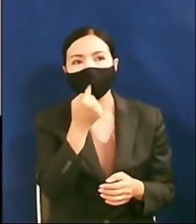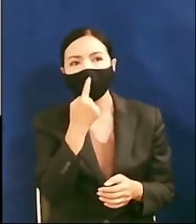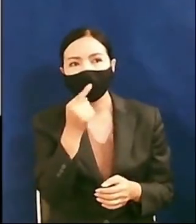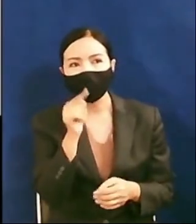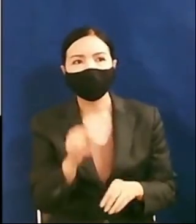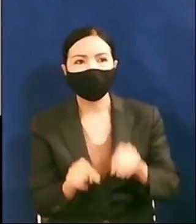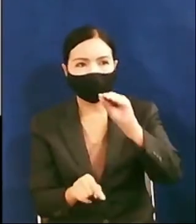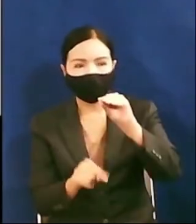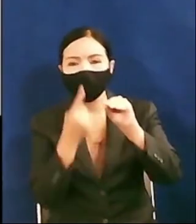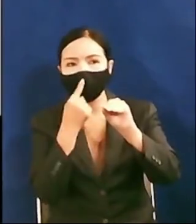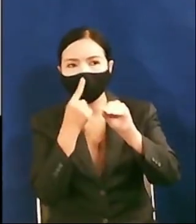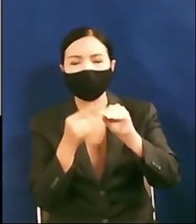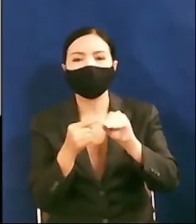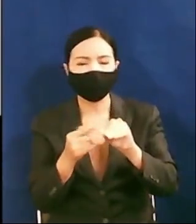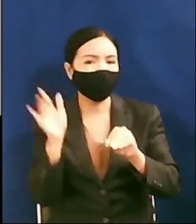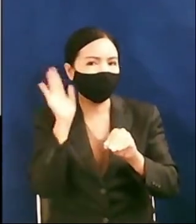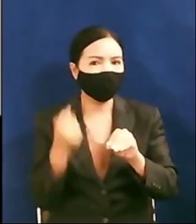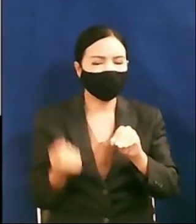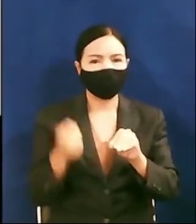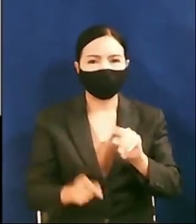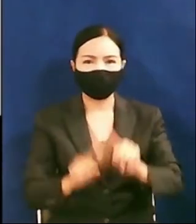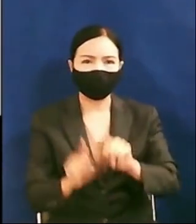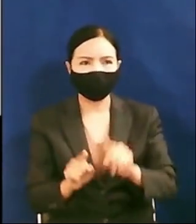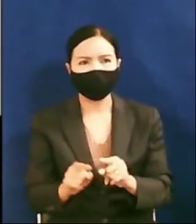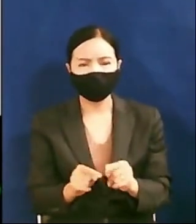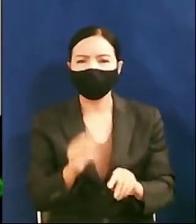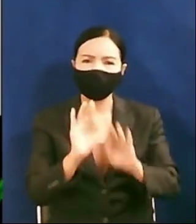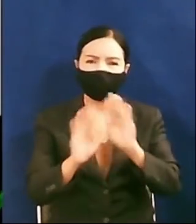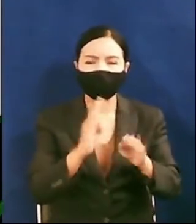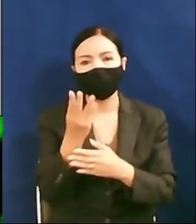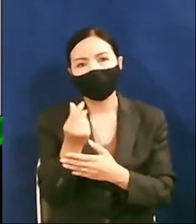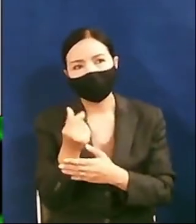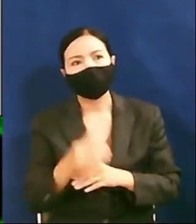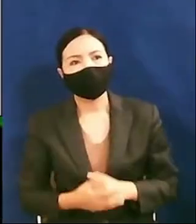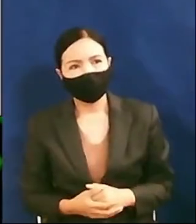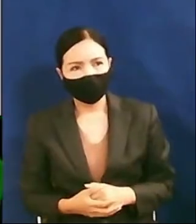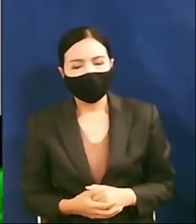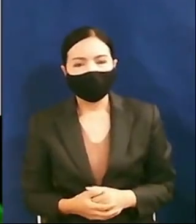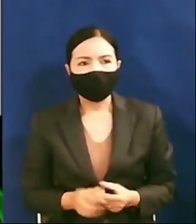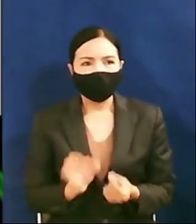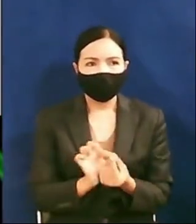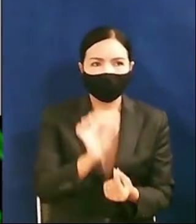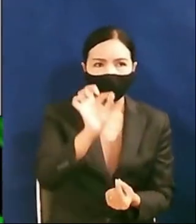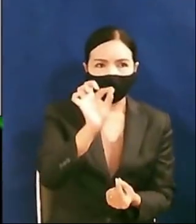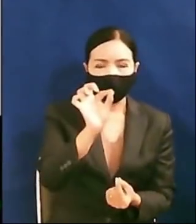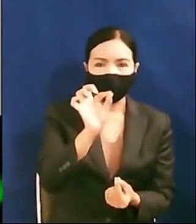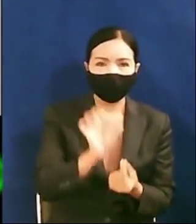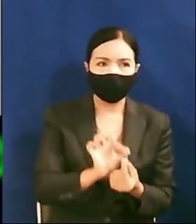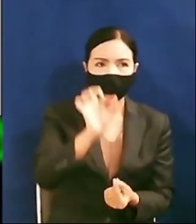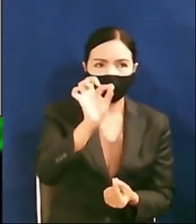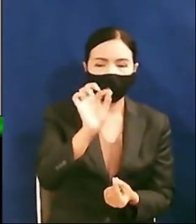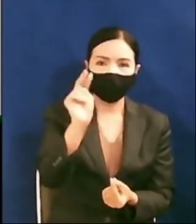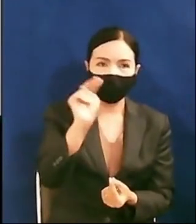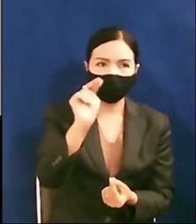แล้วก็เป็นค่าความเชื่อมั่นทางสถิตินะครับว่าอยู่ระหว่างเท่าไหร่นะครับที่เป็นกราฟบาร์สี